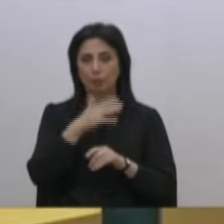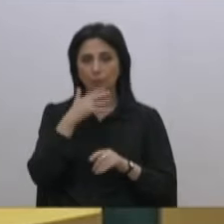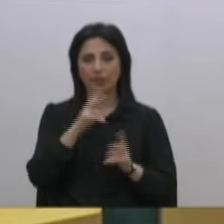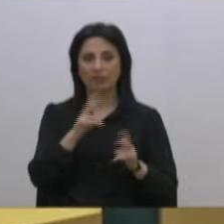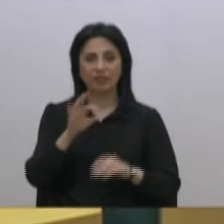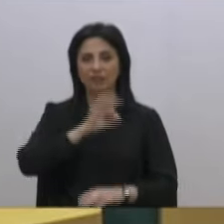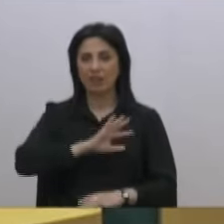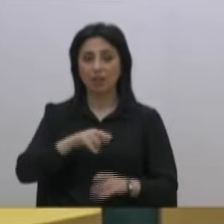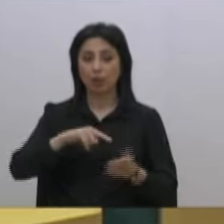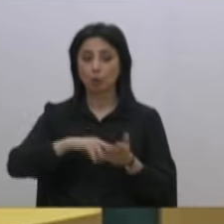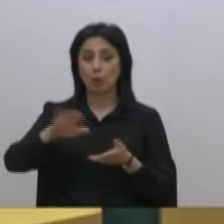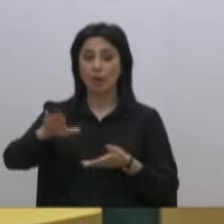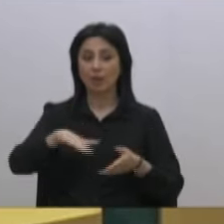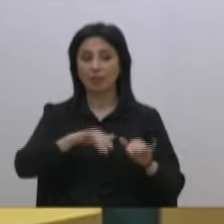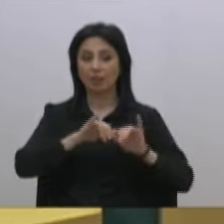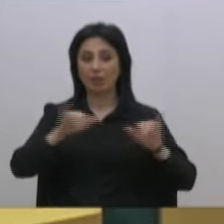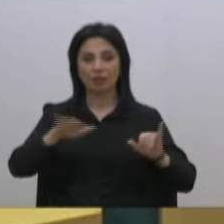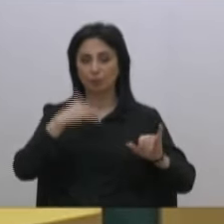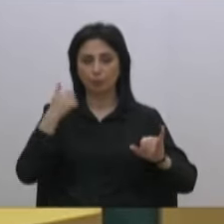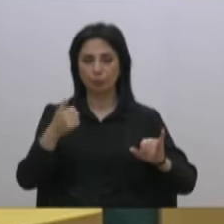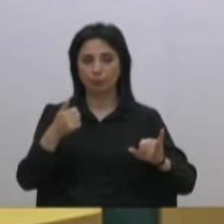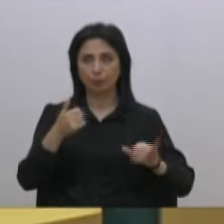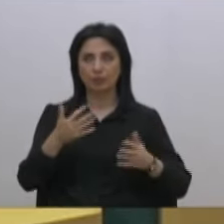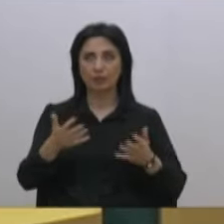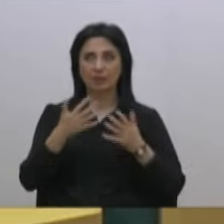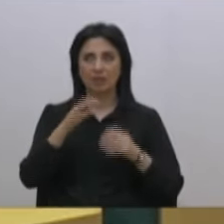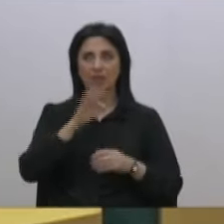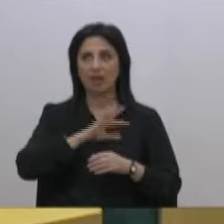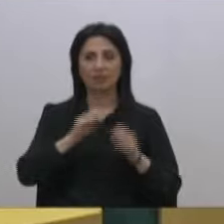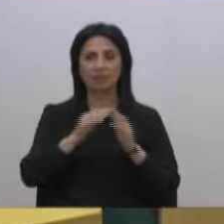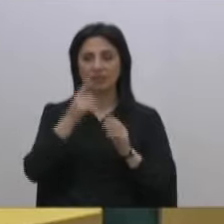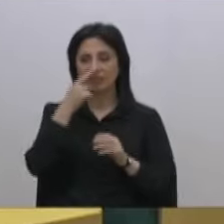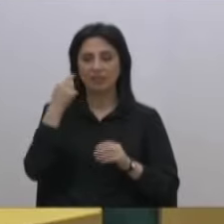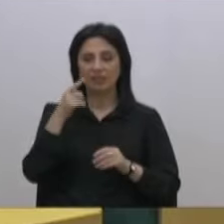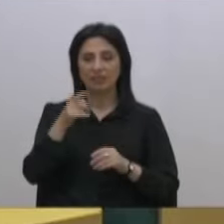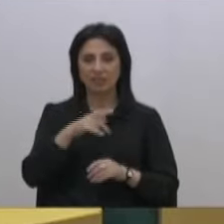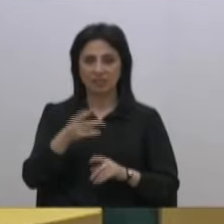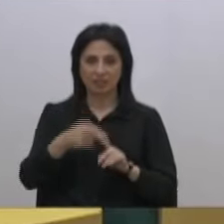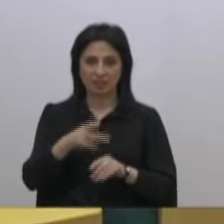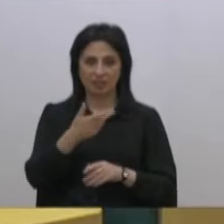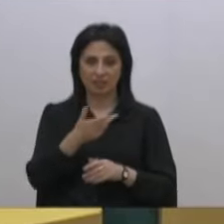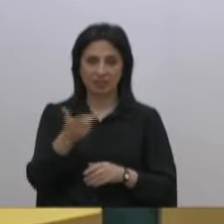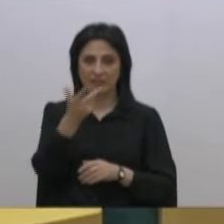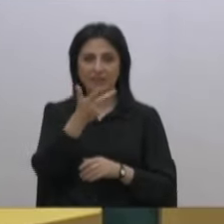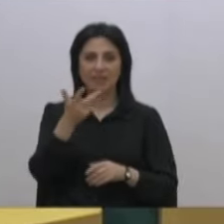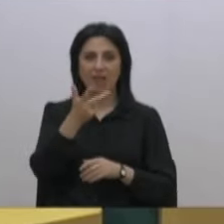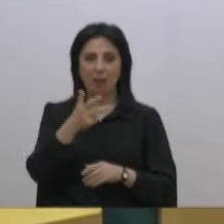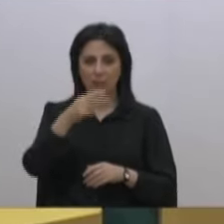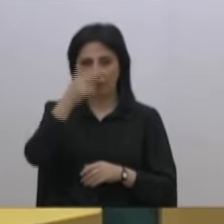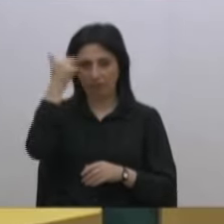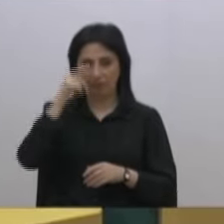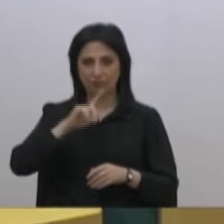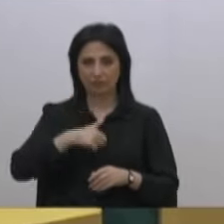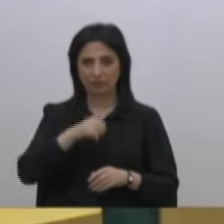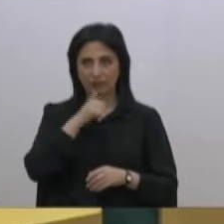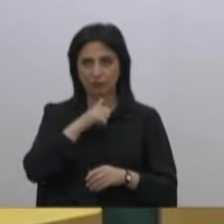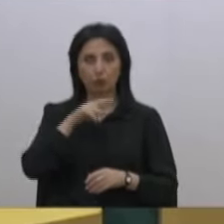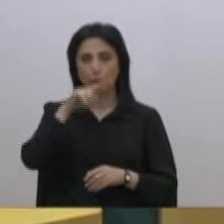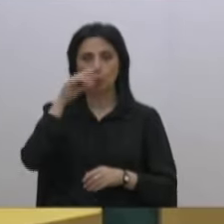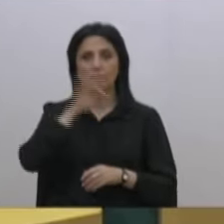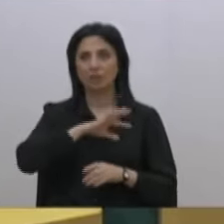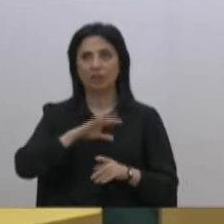ვინმეს არაცნობს რომ შუადერეფანი განვითარდეს. ცხადი არაცნობს იგივე წეგახსენებულ ბალტისპირეთის სამ ქვეყანას. ცხადი არაცნობს რუსეთს, იმიტომ რომ